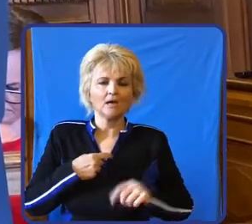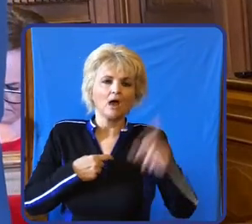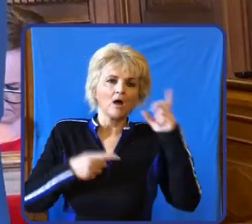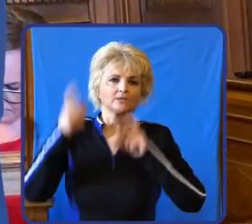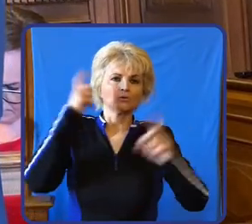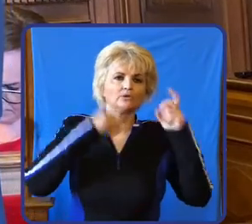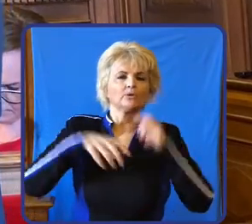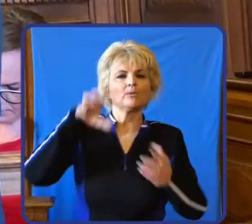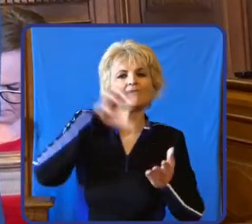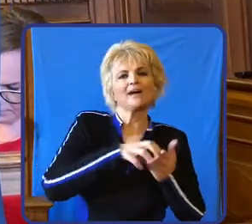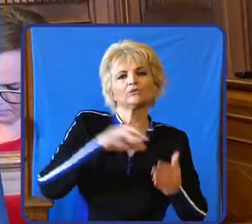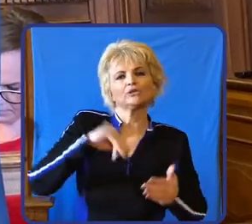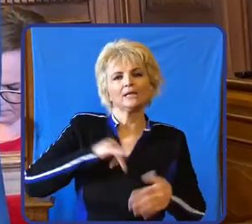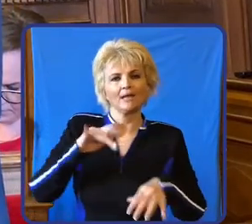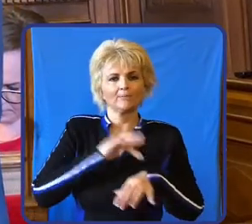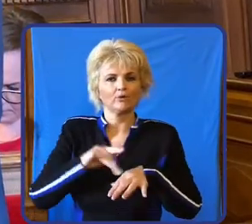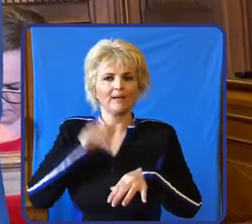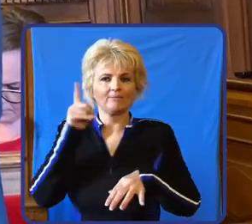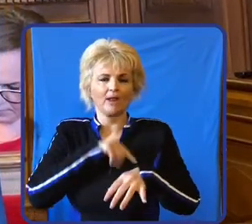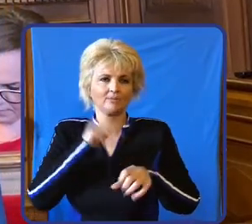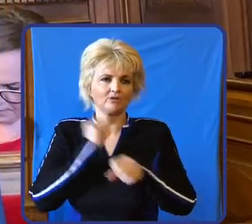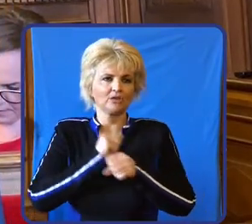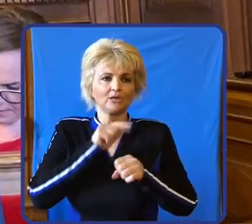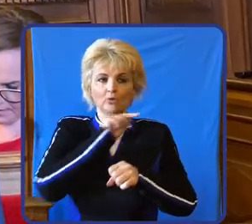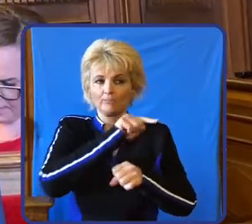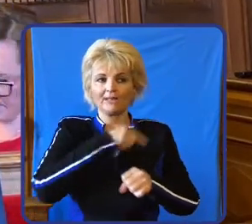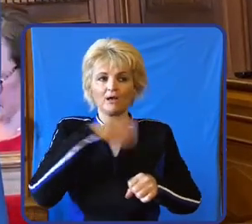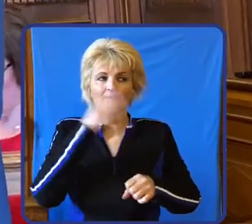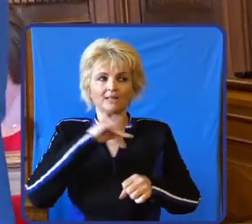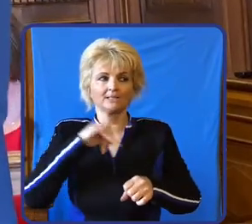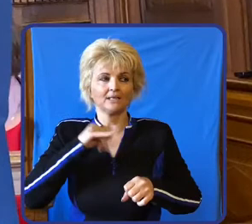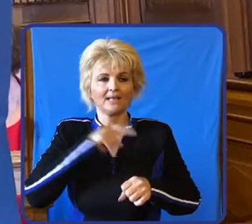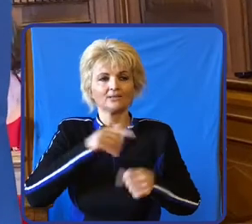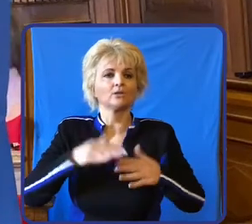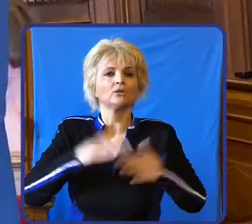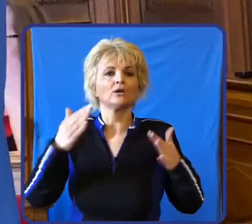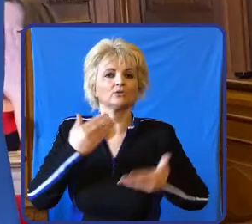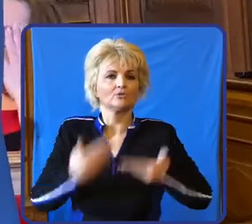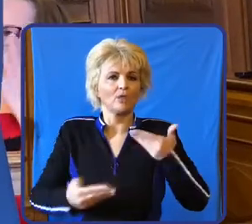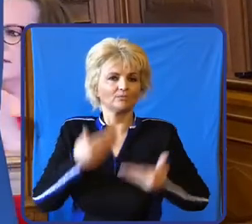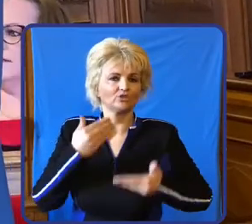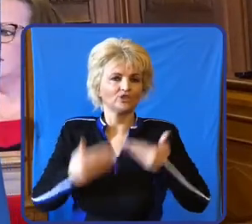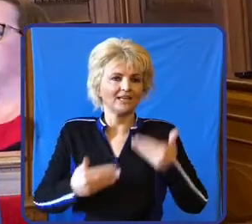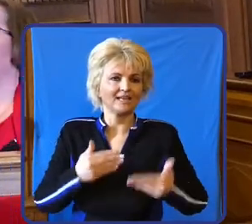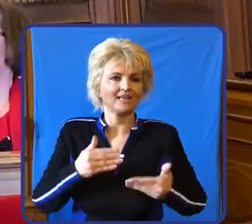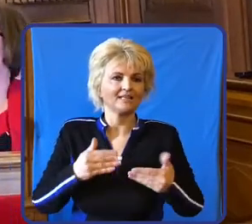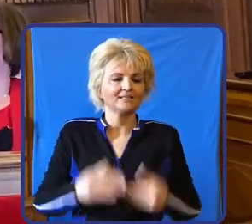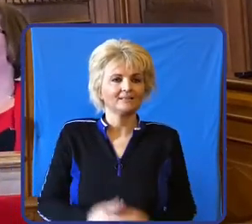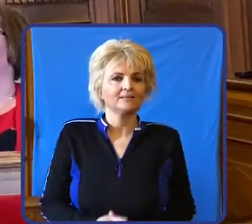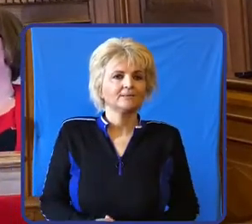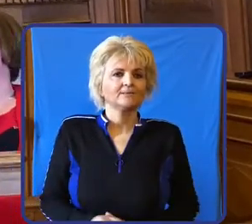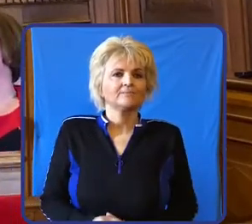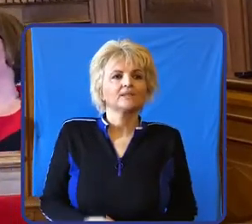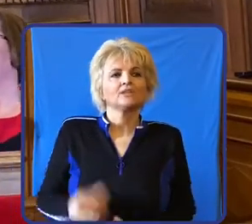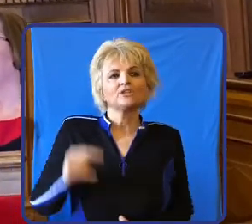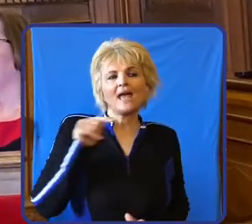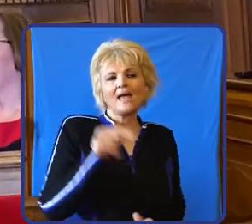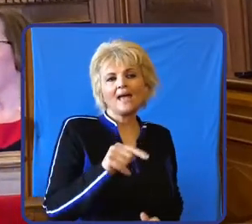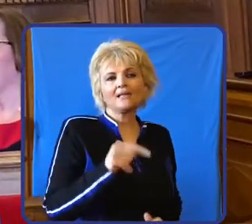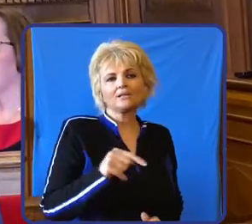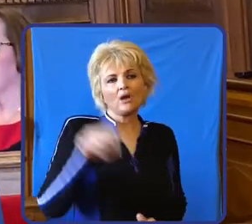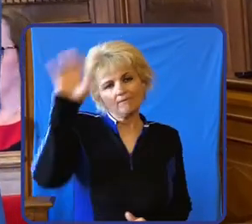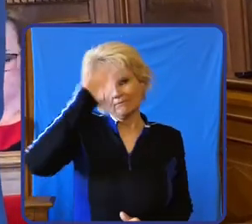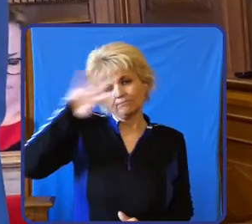érdekében próbálunk tenni valamit, ők pedig a Fidesz érdekében, és ez az óriási nagy különbség. És ez a fixa